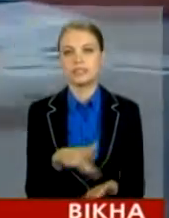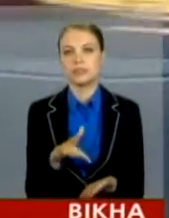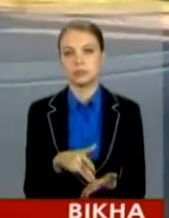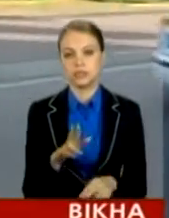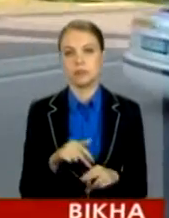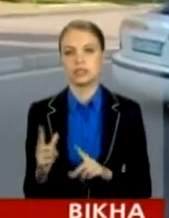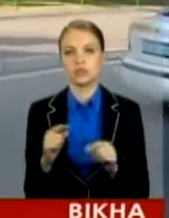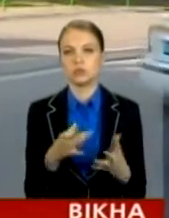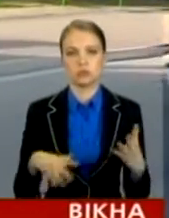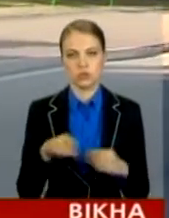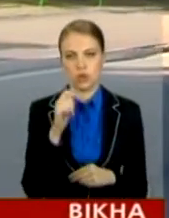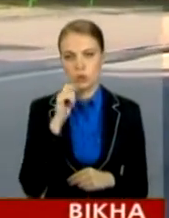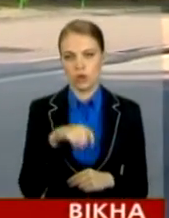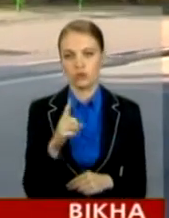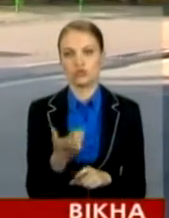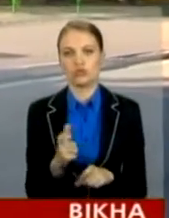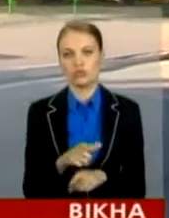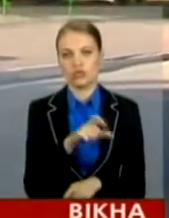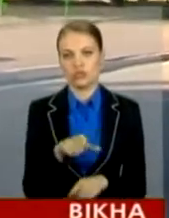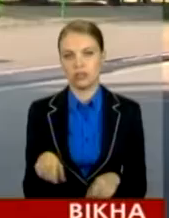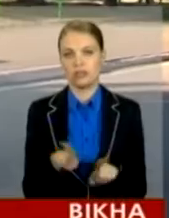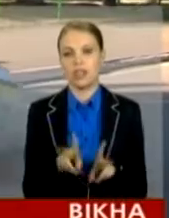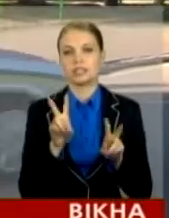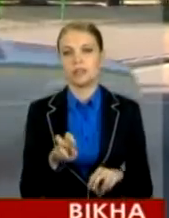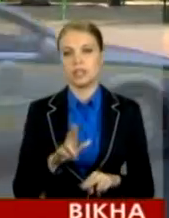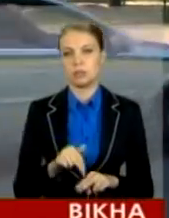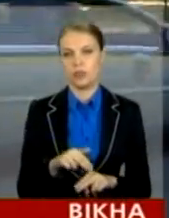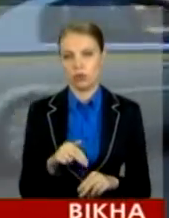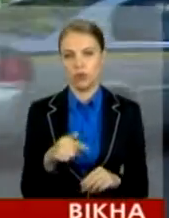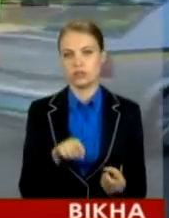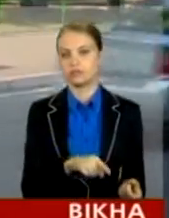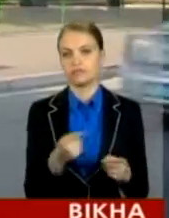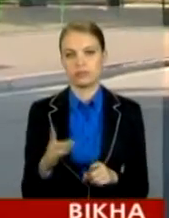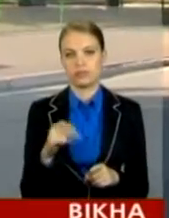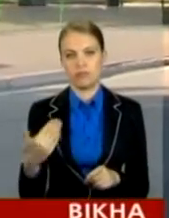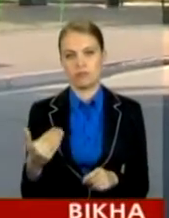міліціянти їдуть з усієї України, бо більшість тамтешніх так званих правоохоронців перейшли на